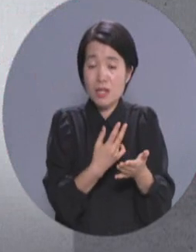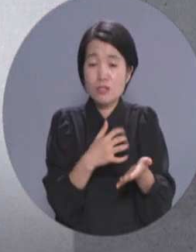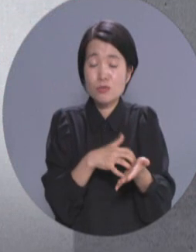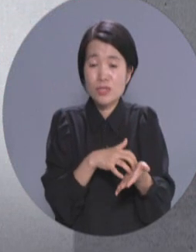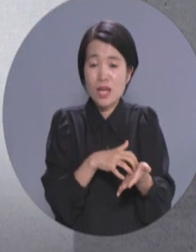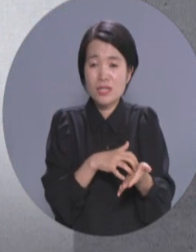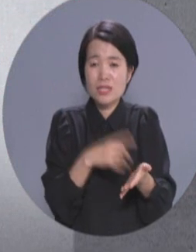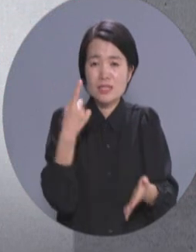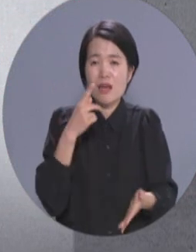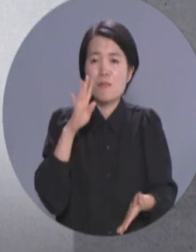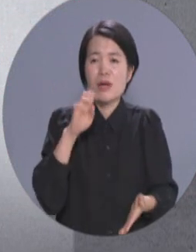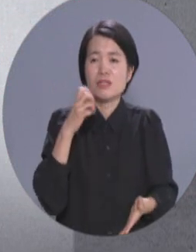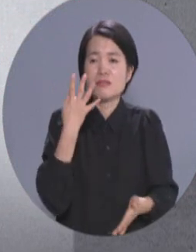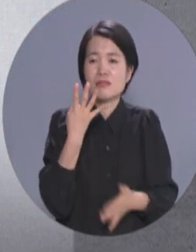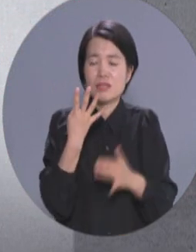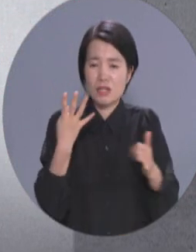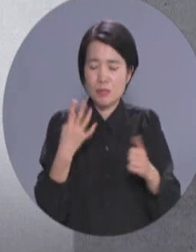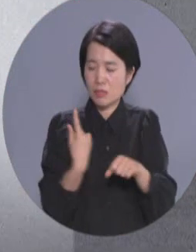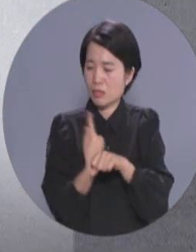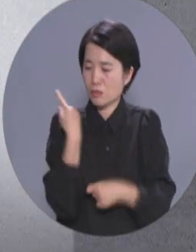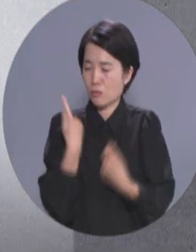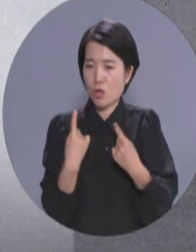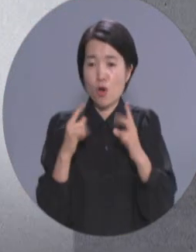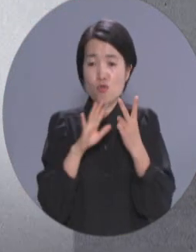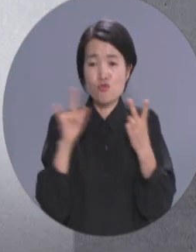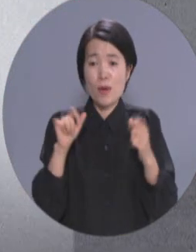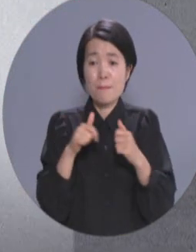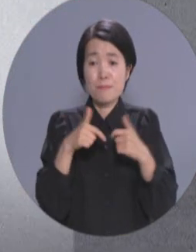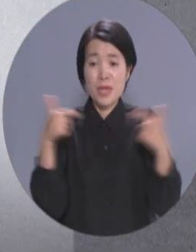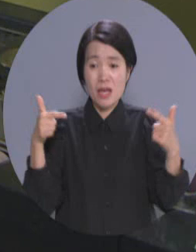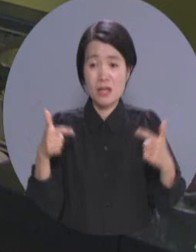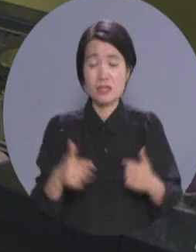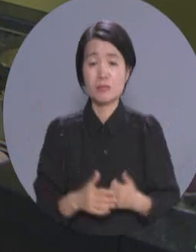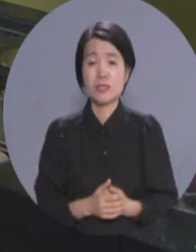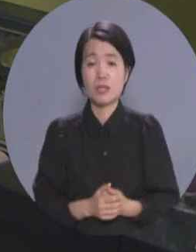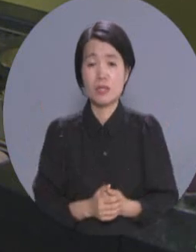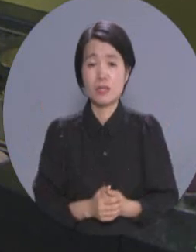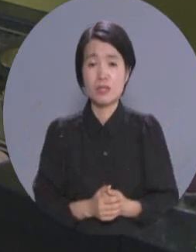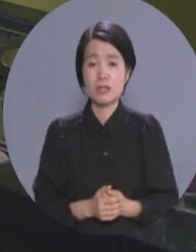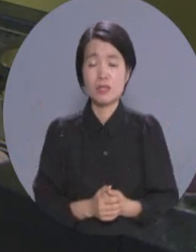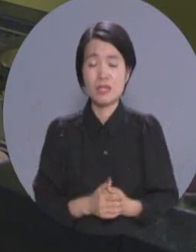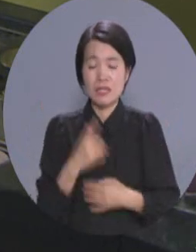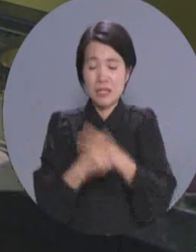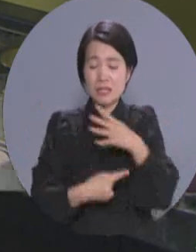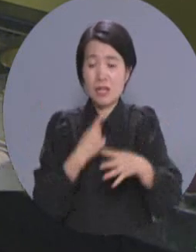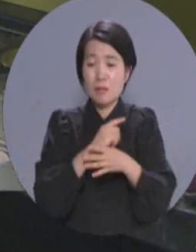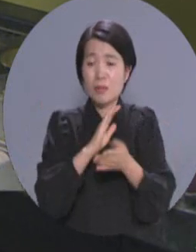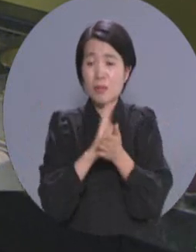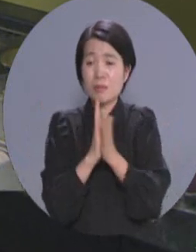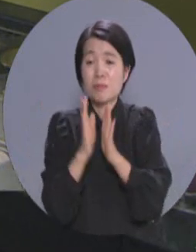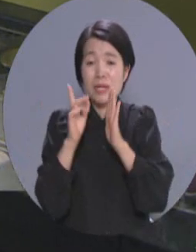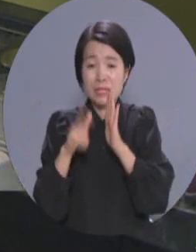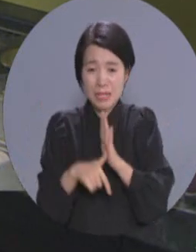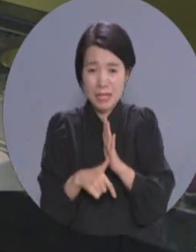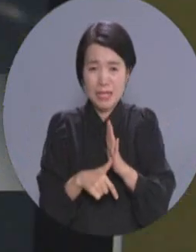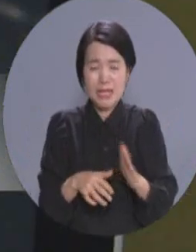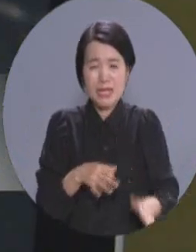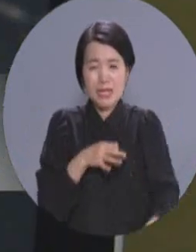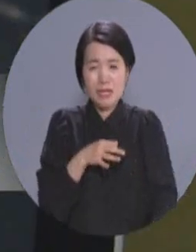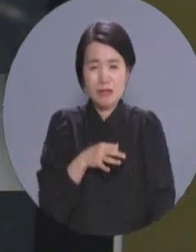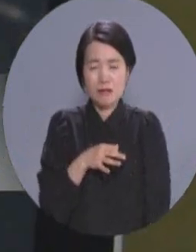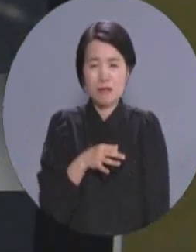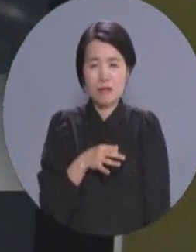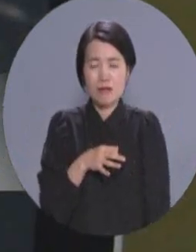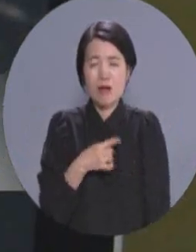48건으로 작년 같은 기간 대비 2배 가까이 늘었습니다 특히 환절기의 급증하는 인후염은 감기 증상이